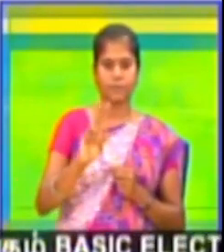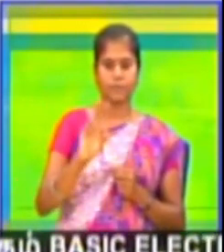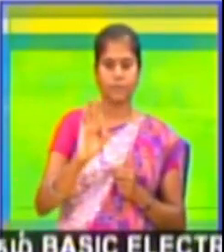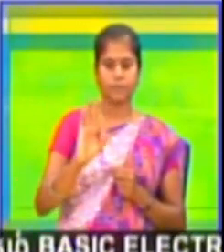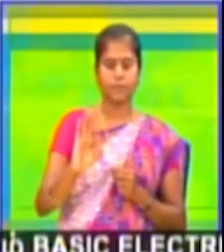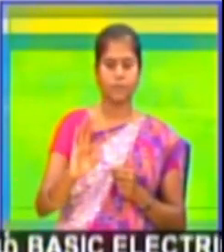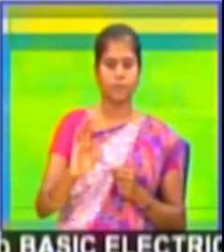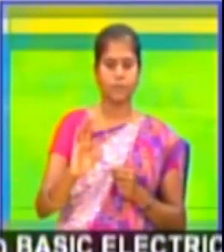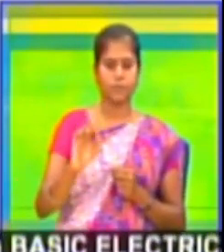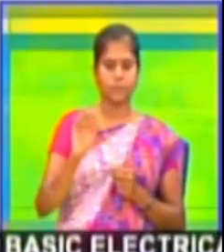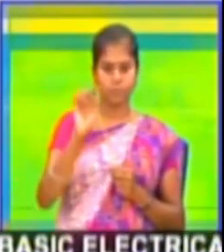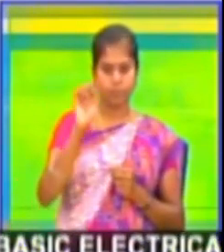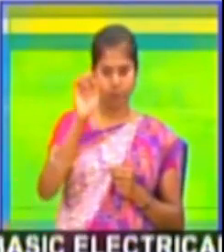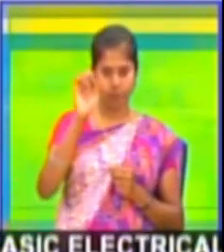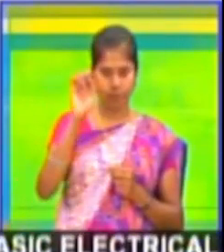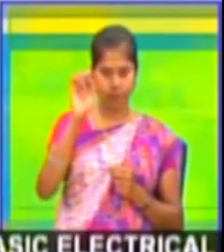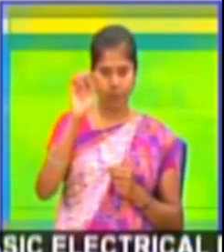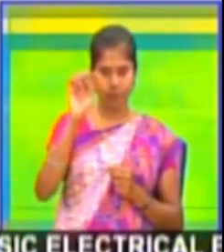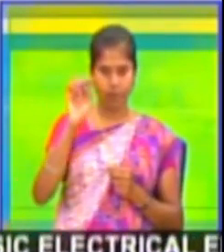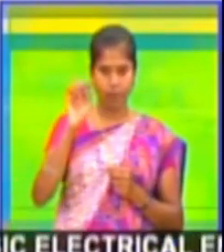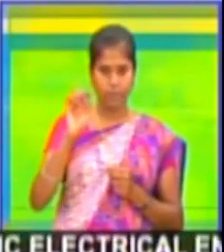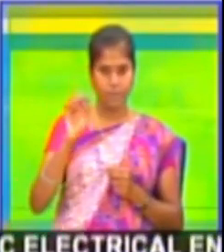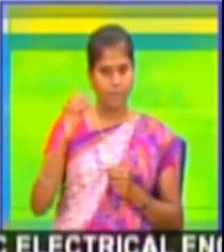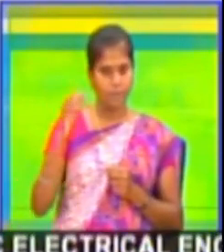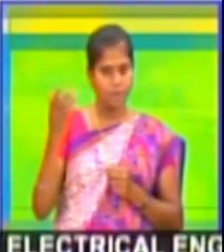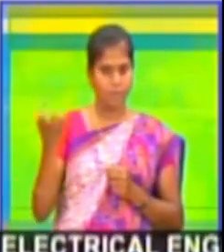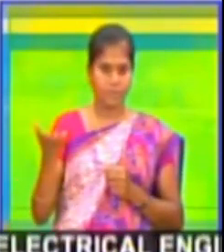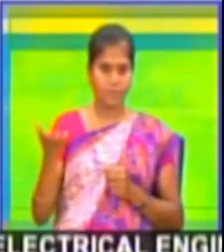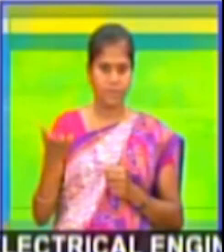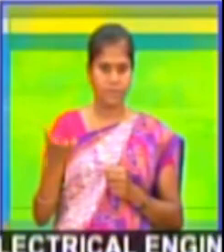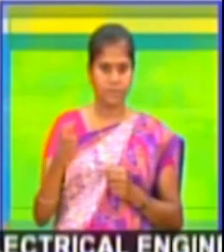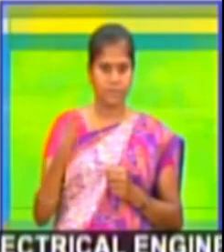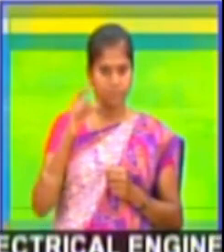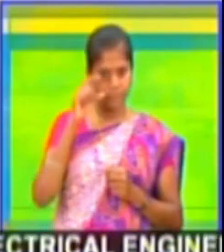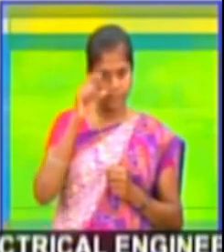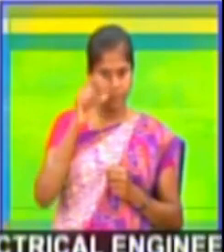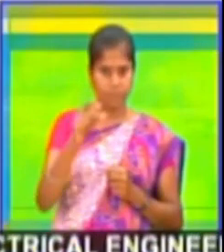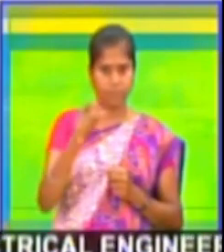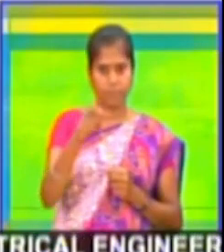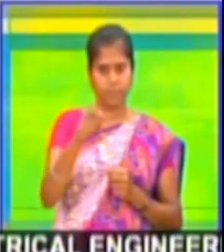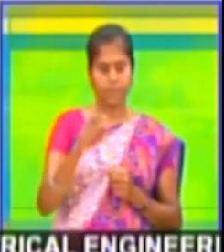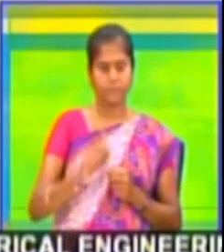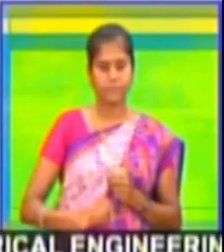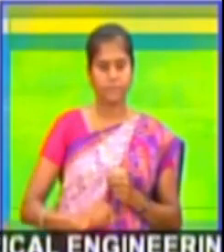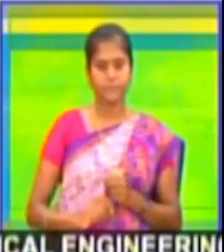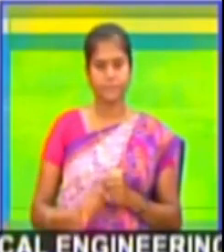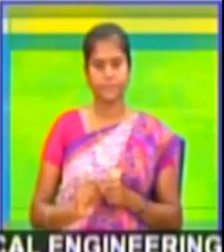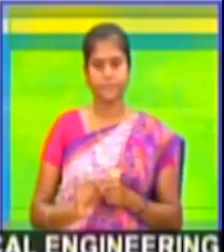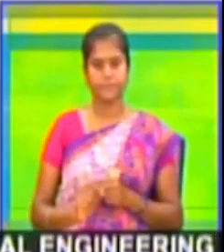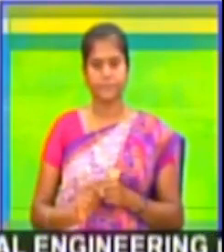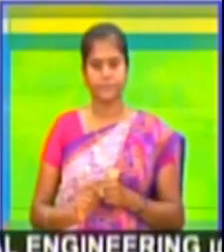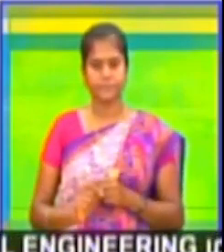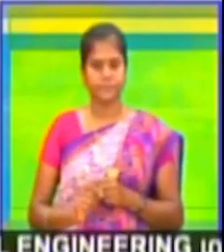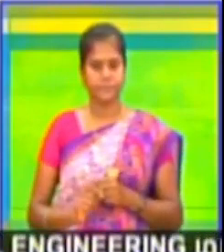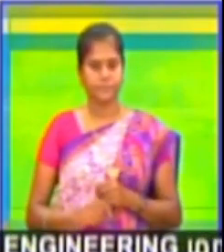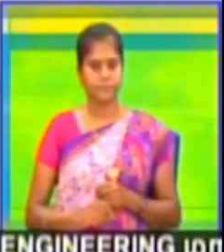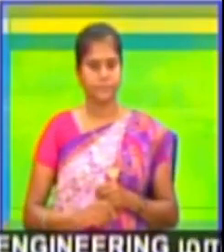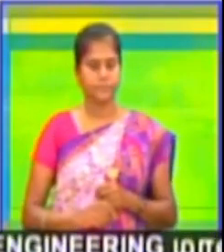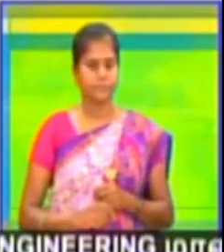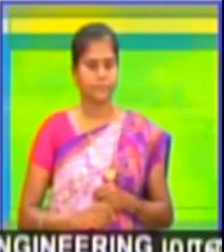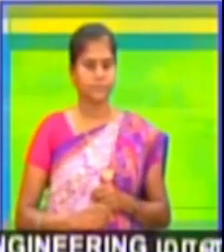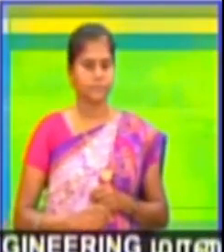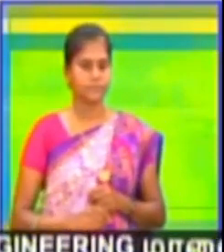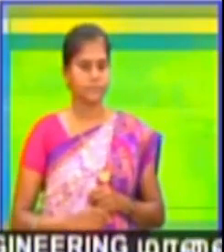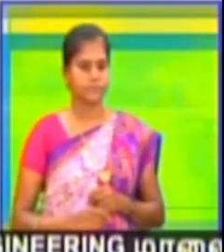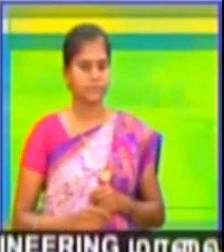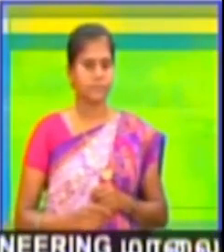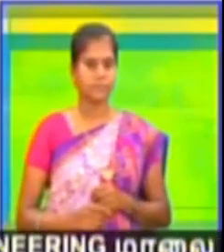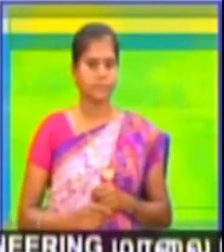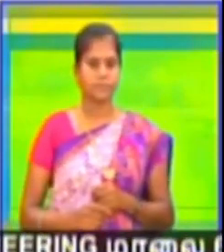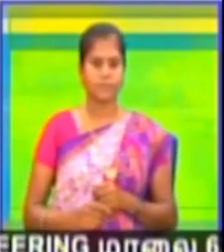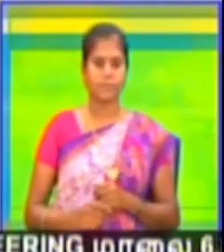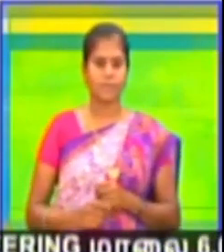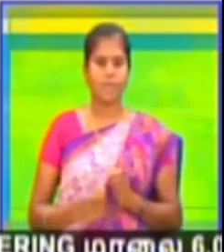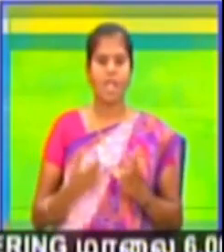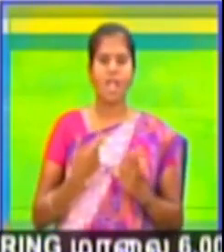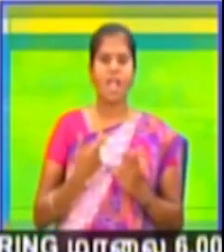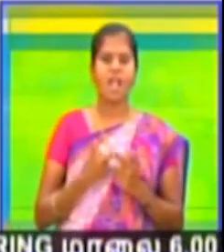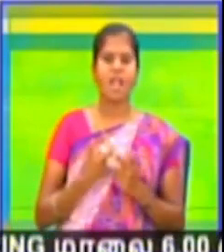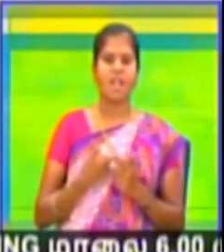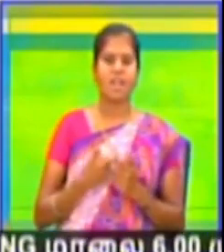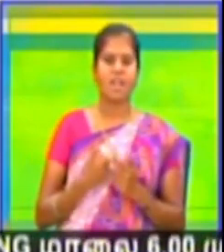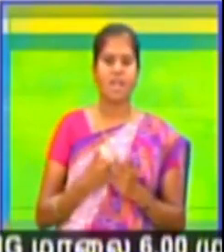வடக்கு மெக்சிகோ வழியாகவும், ஆர்க்டிக் வளையம் 66.5 டிகிரியில் அமைஞ்சிருக்கு. இது கனடாவினுடைய வடக்கு